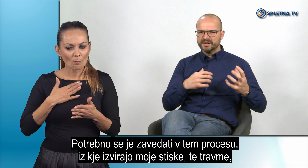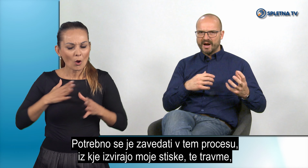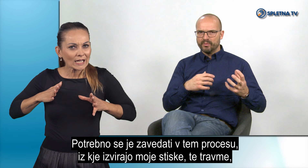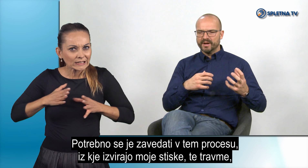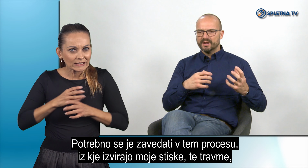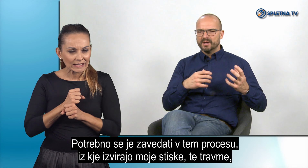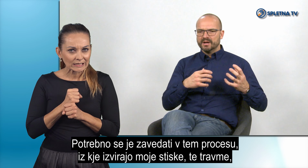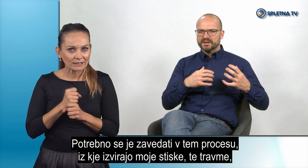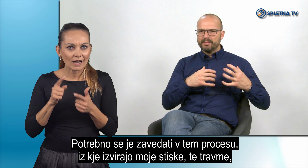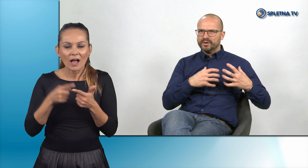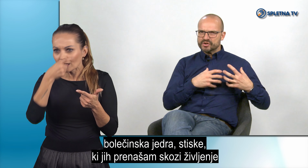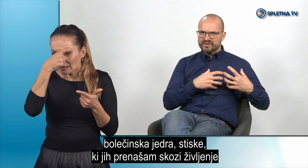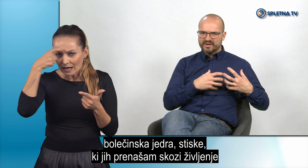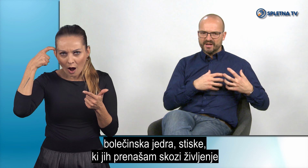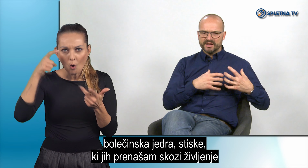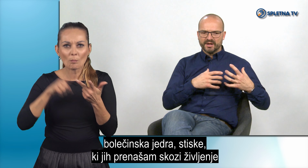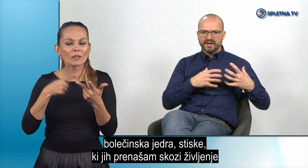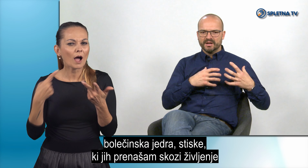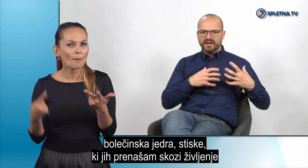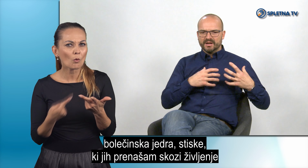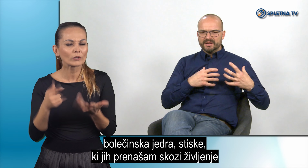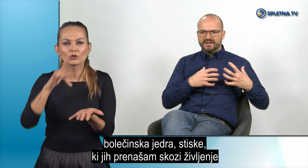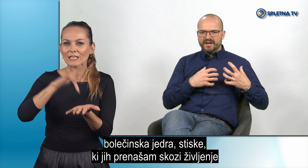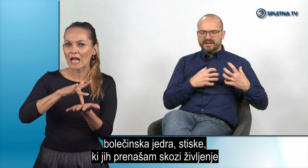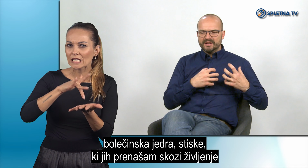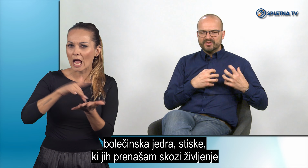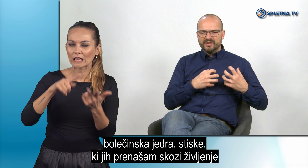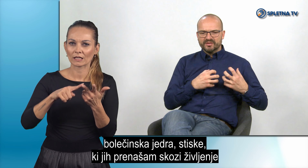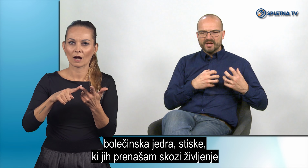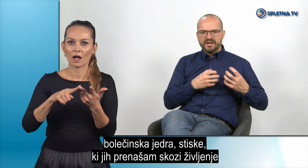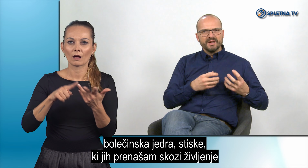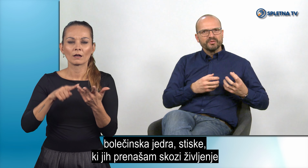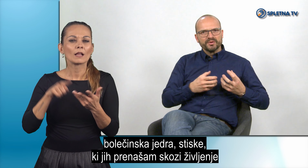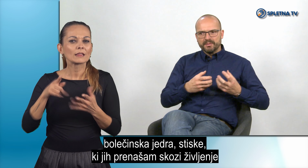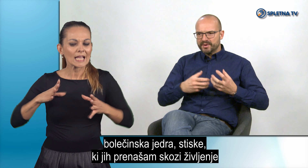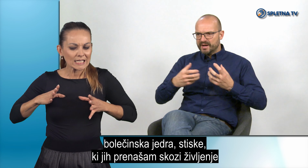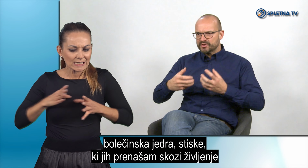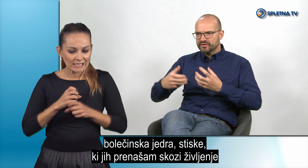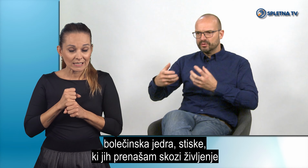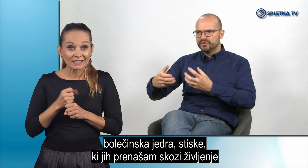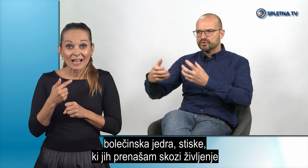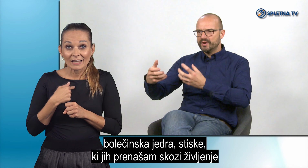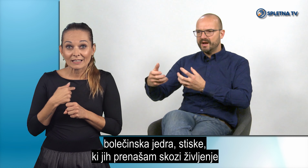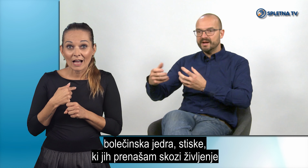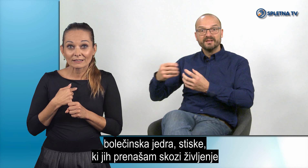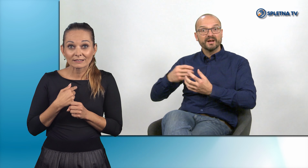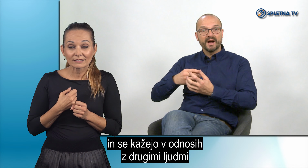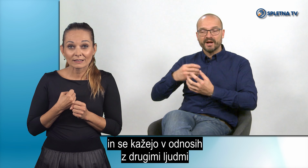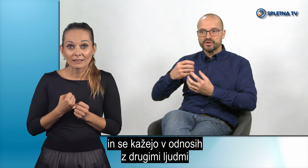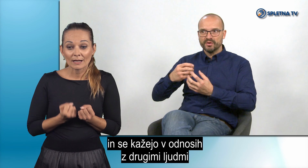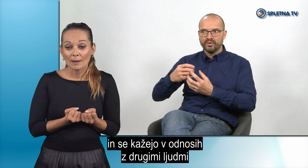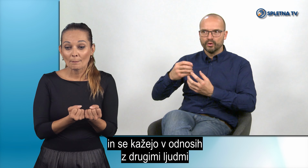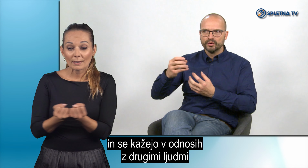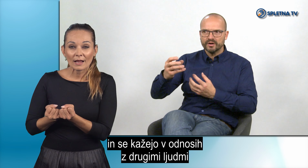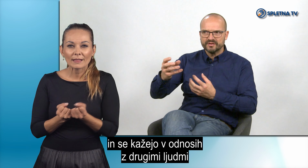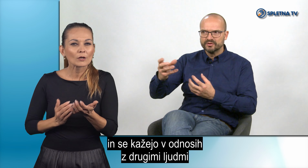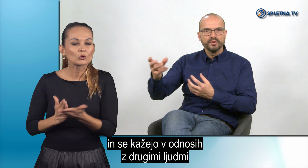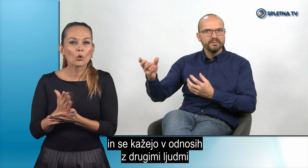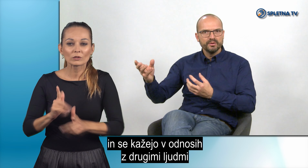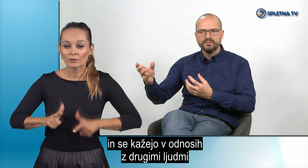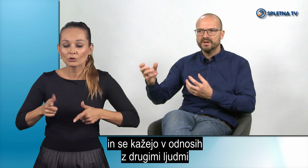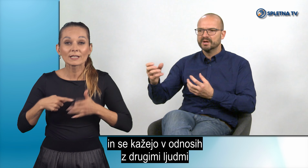te travme, ta bolečinska jedra, te stiske, ki jih jaz potem prenašam skozi življenje in se kažejo v